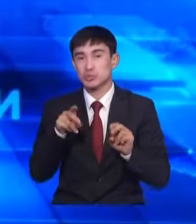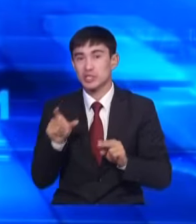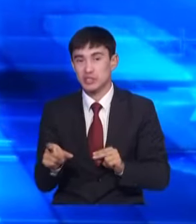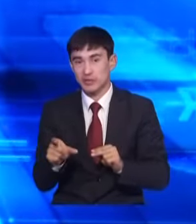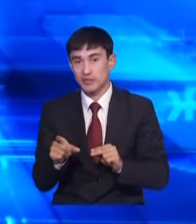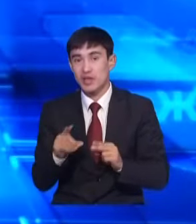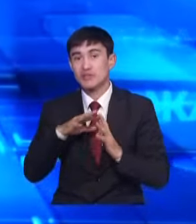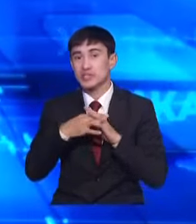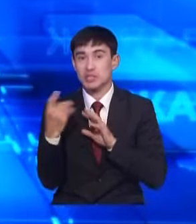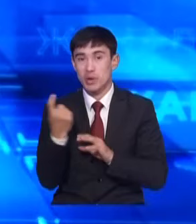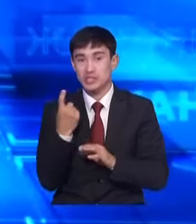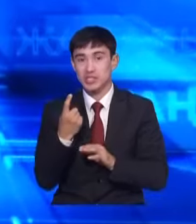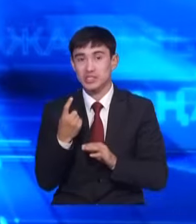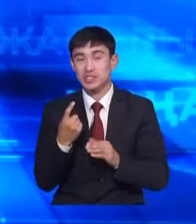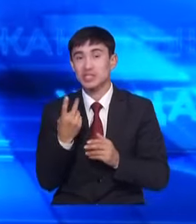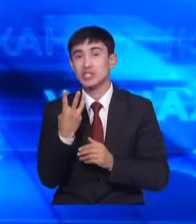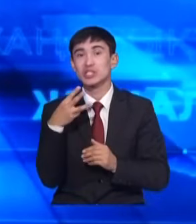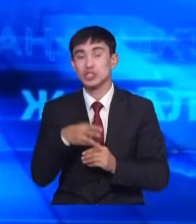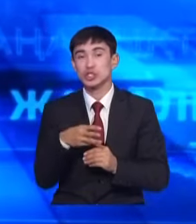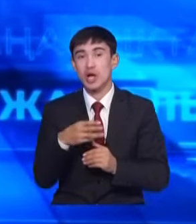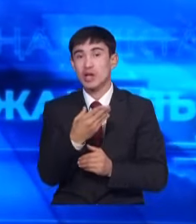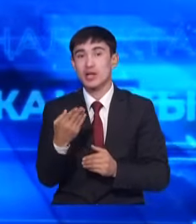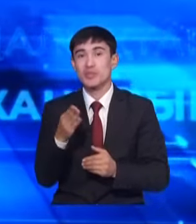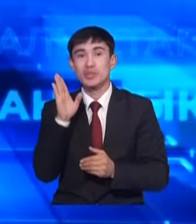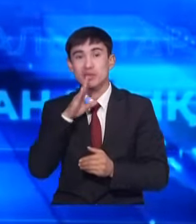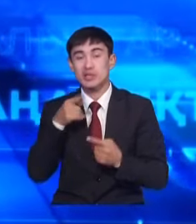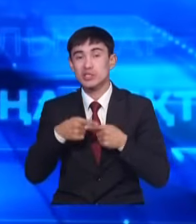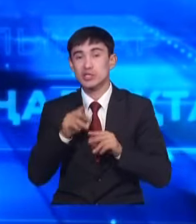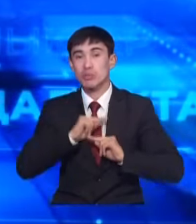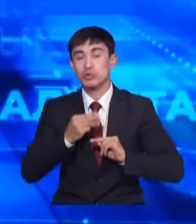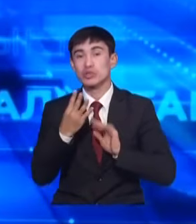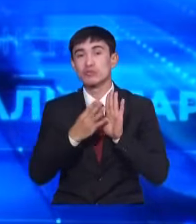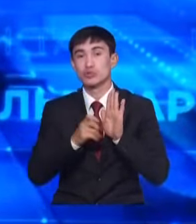специалистов в сельском хозяйстве 3.000 а для гидроинжиниринг